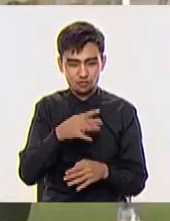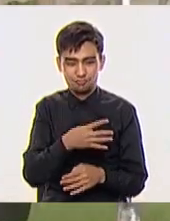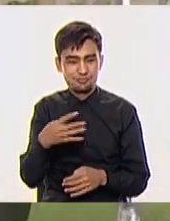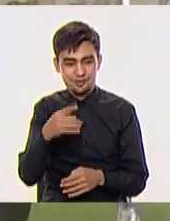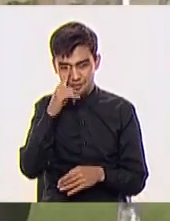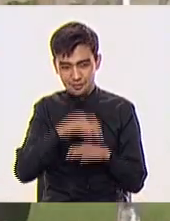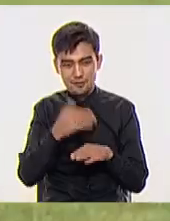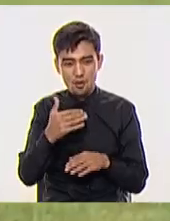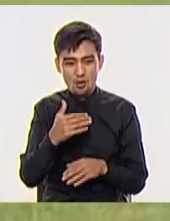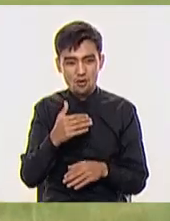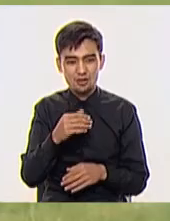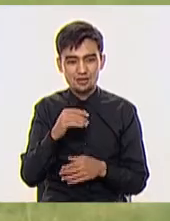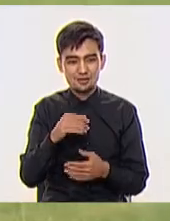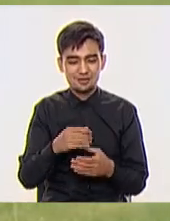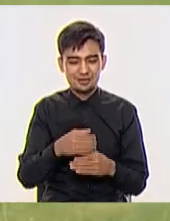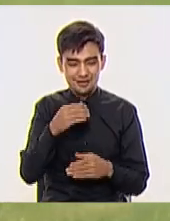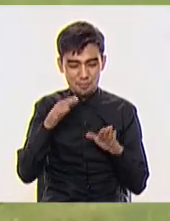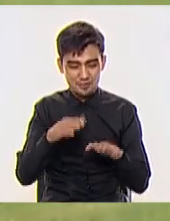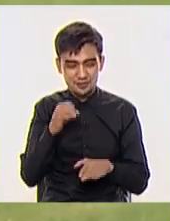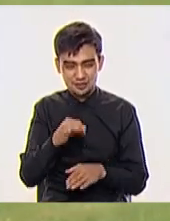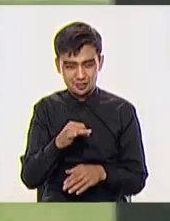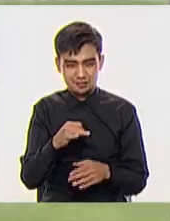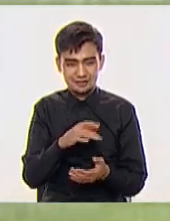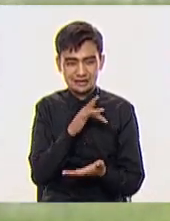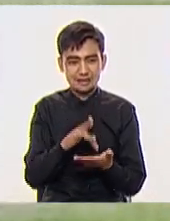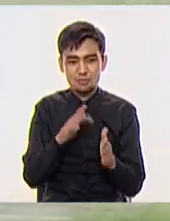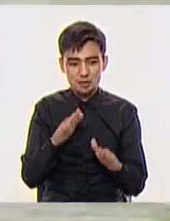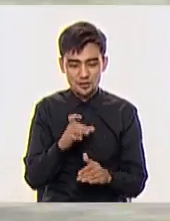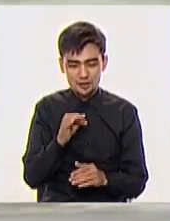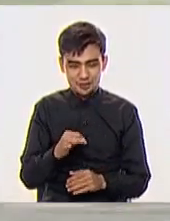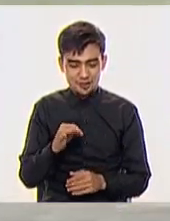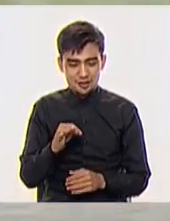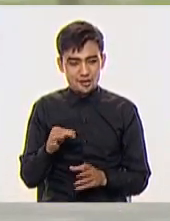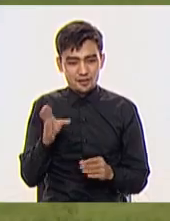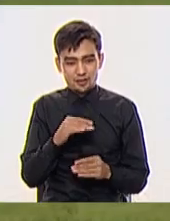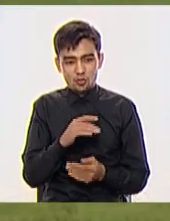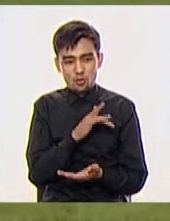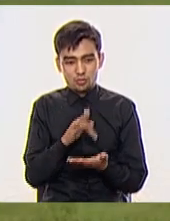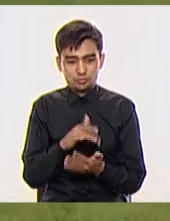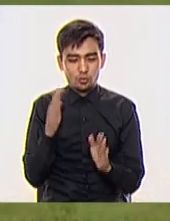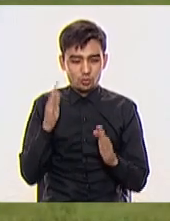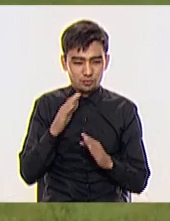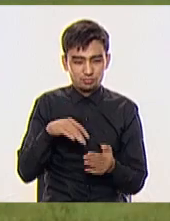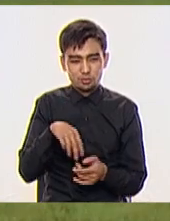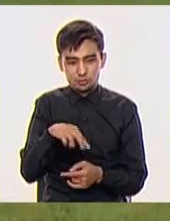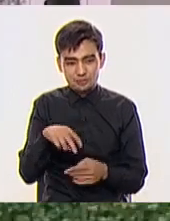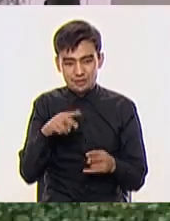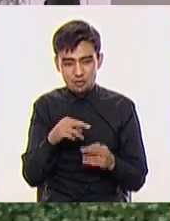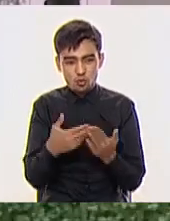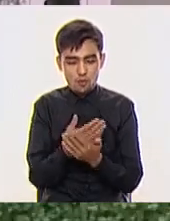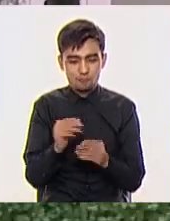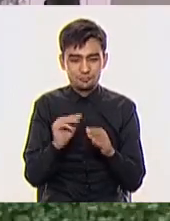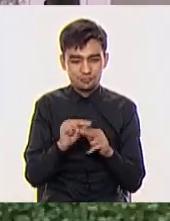әкімдік ғимараты шынымен қаланың қақ ортасындағы Есімхан алаңында жайғасқан. Бұрын қалан қазір халық серуендейтін өзгерген орынға жаңа келбетке